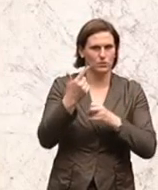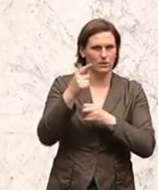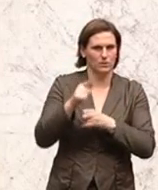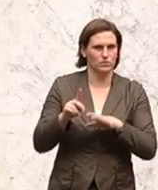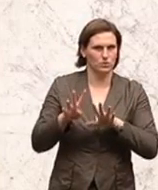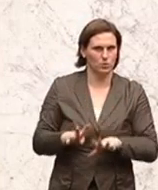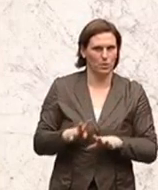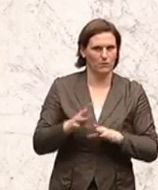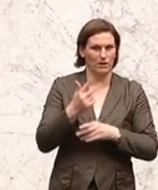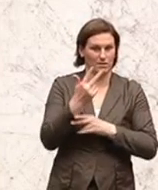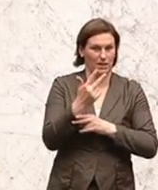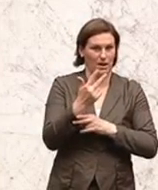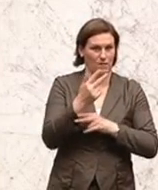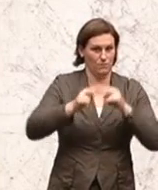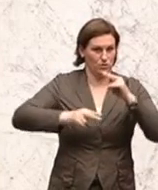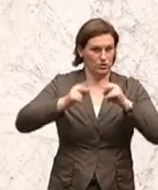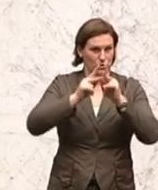gehen. Und wir wollen auch kein